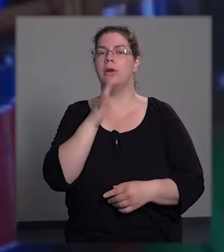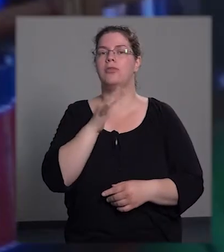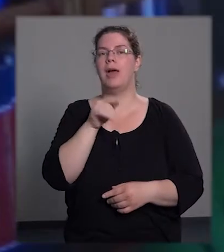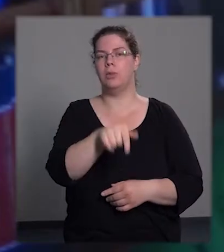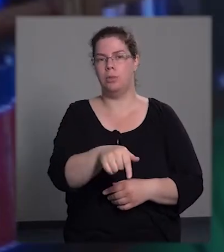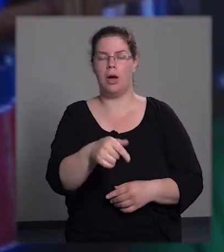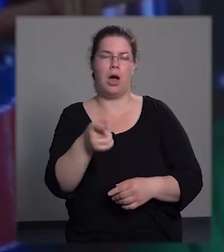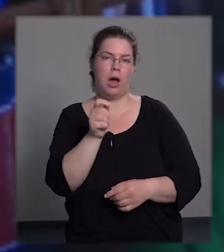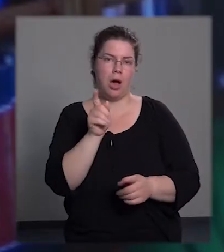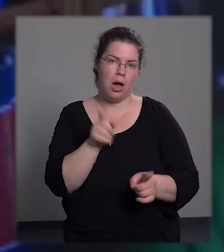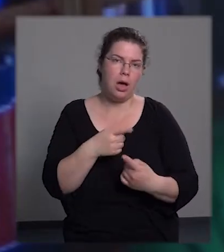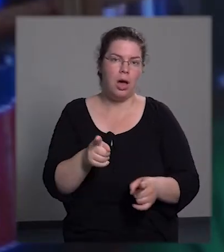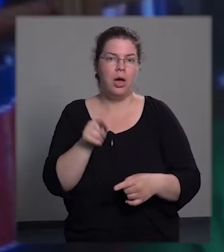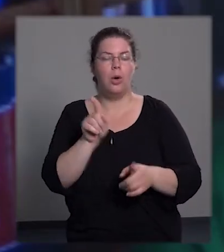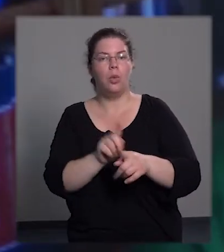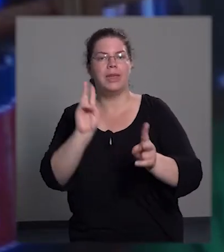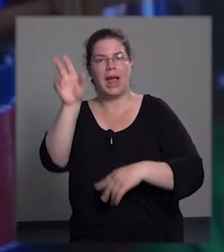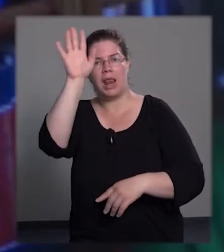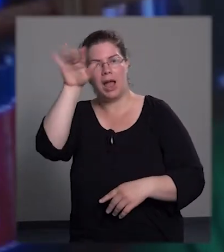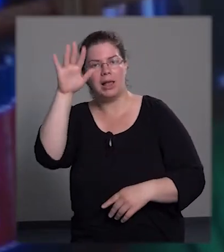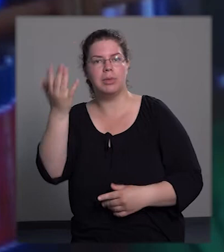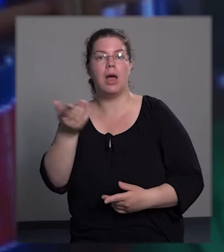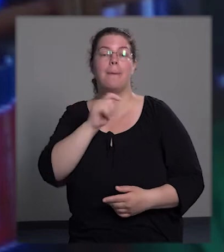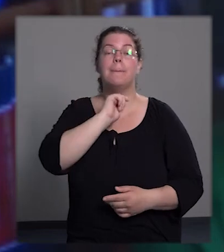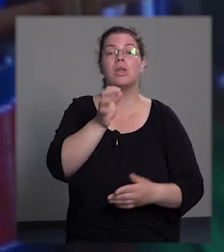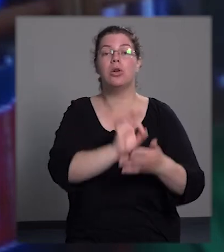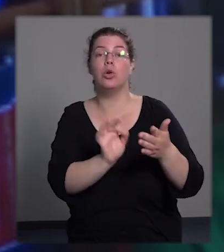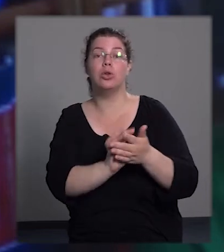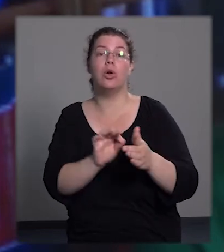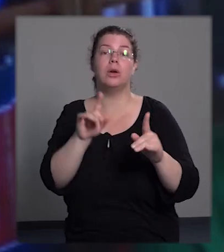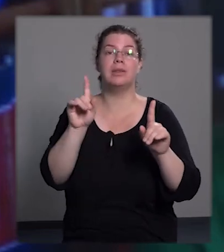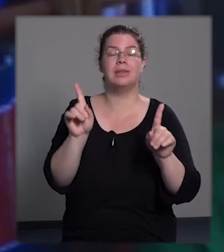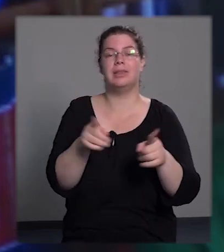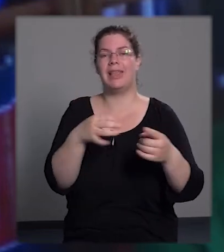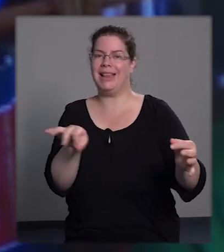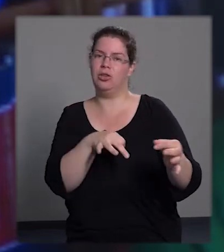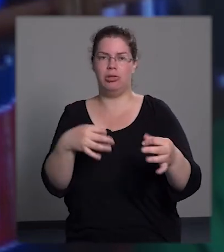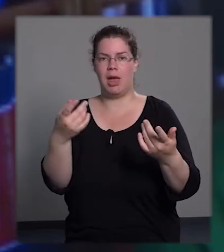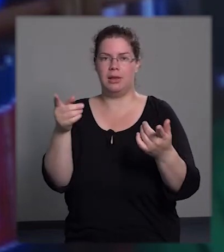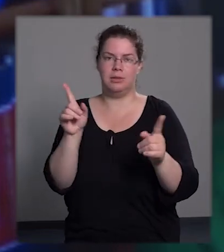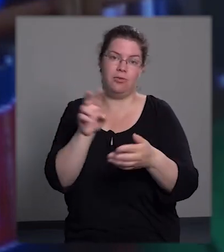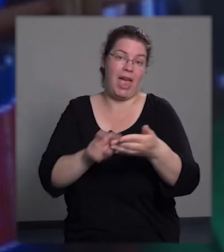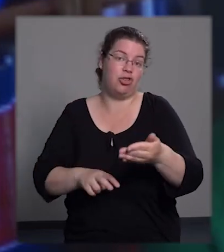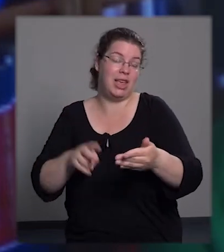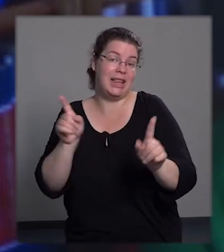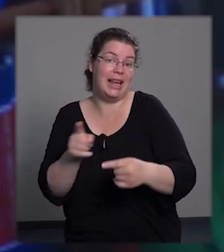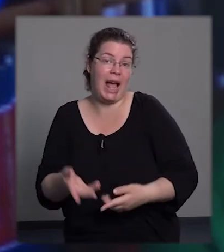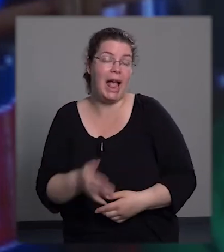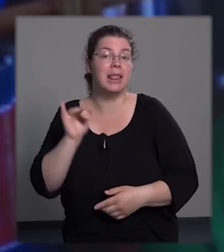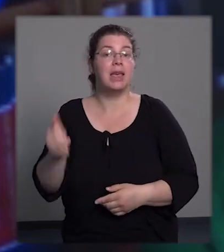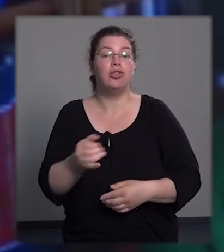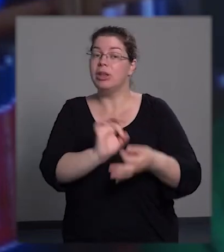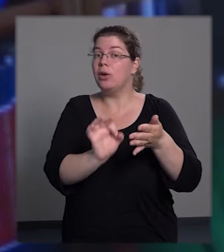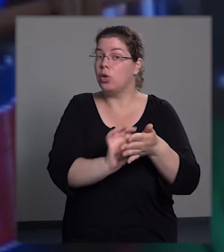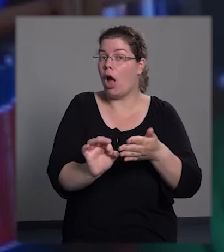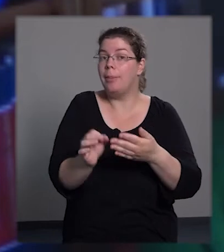elképzelni, hogy ő magyar költők megzenésített verseit énekelte, és hát irodalmi értékű sanzonokat.